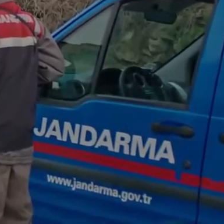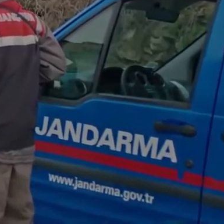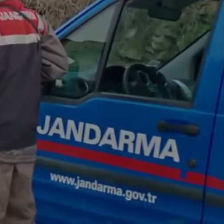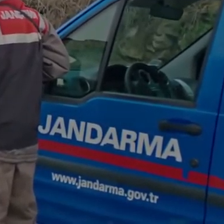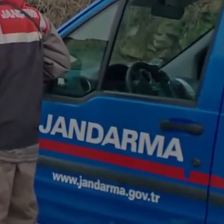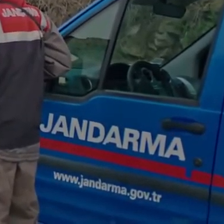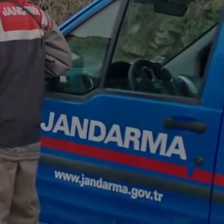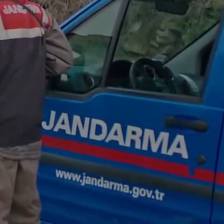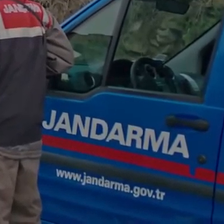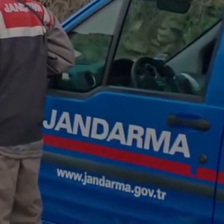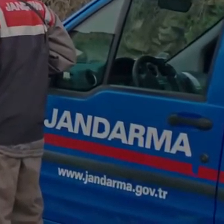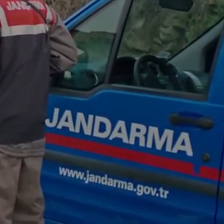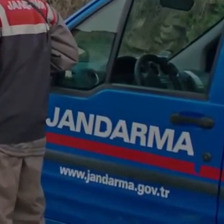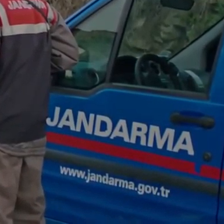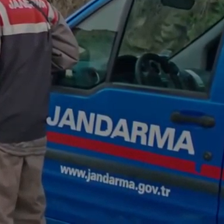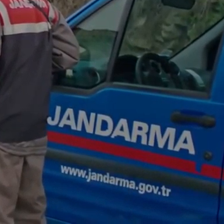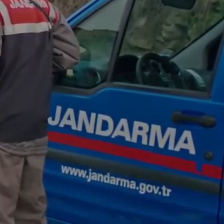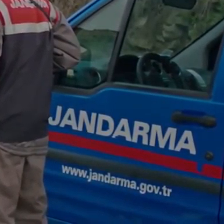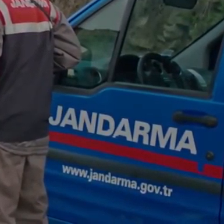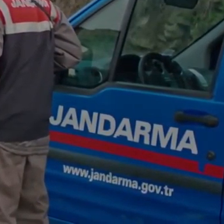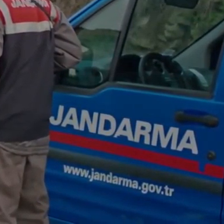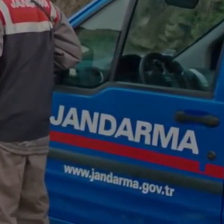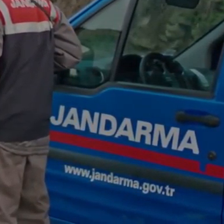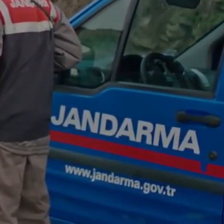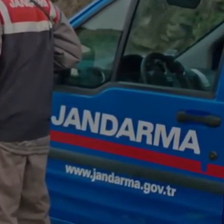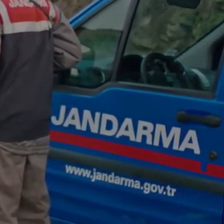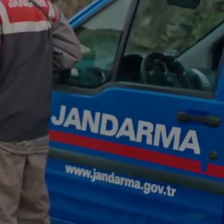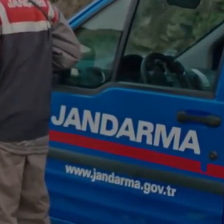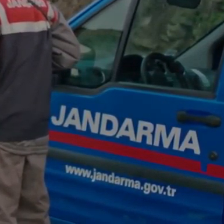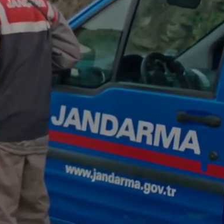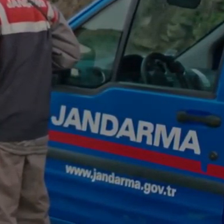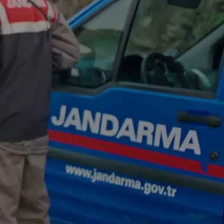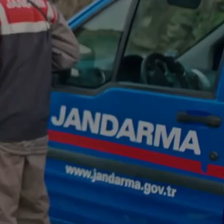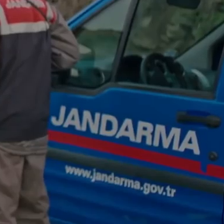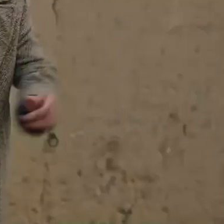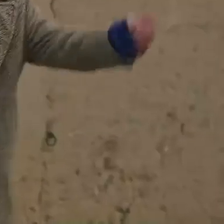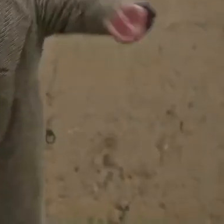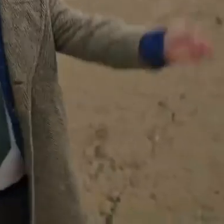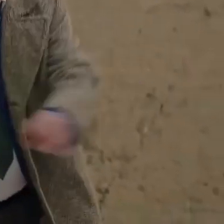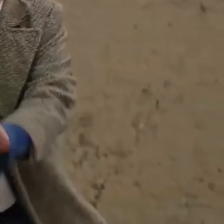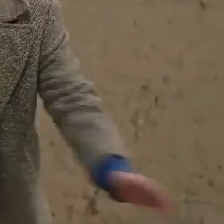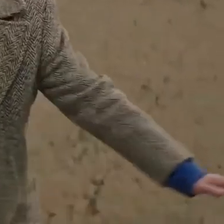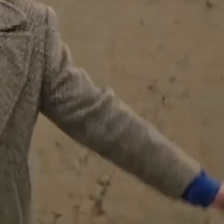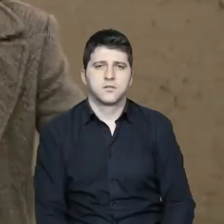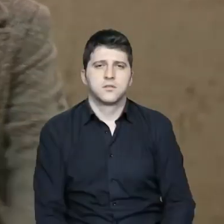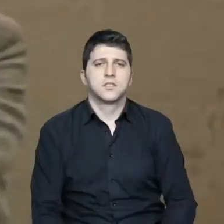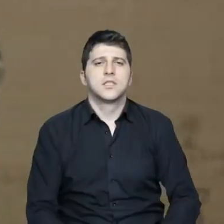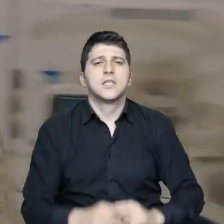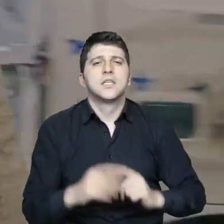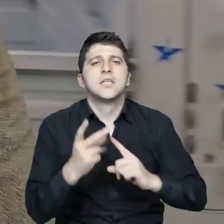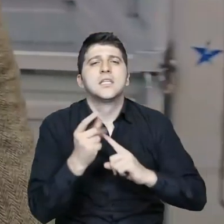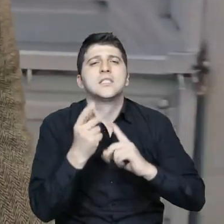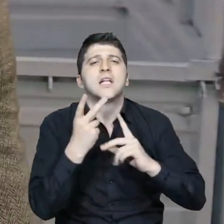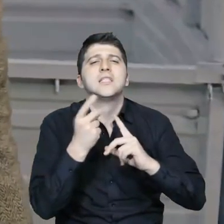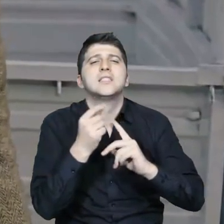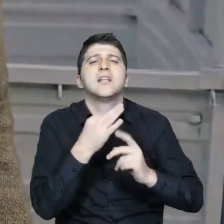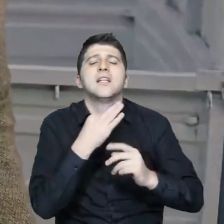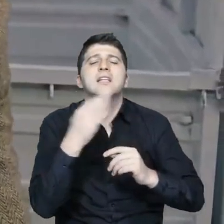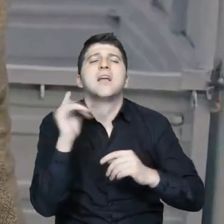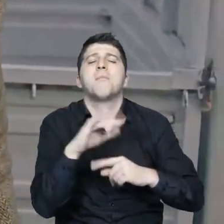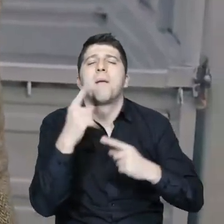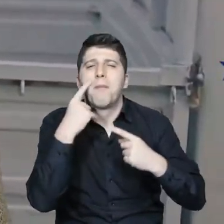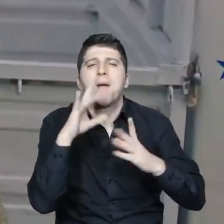Kır sakallı bir adam kamyonetin olduğu tarafa bakınca panik halde koşmaya başladı. Yaşar da ona koşuyor. İhsan! İhsan kurban olup gelme,